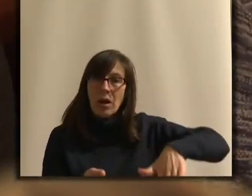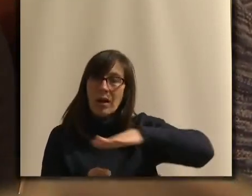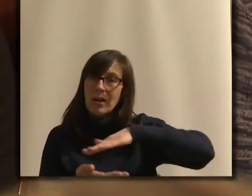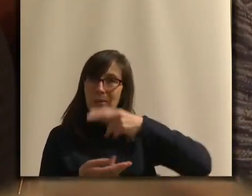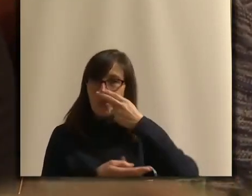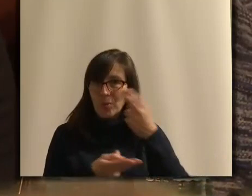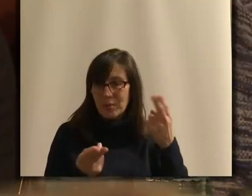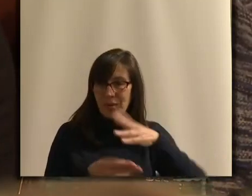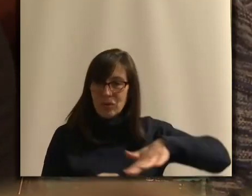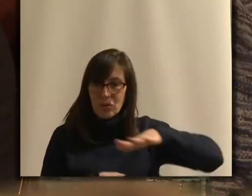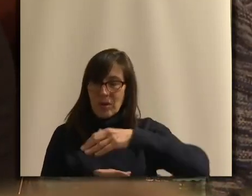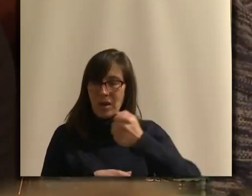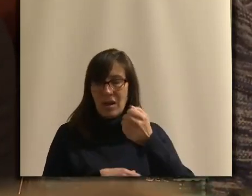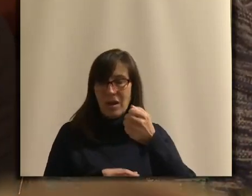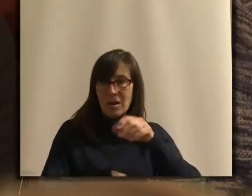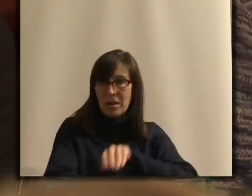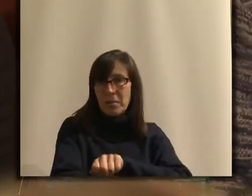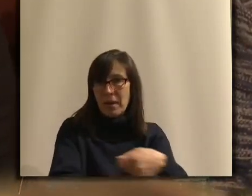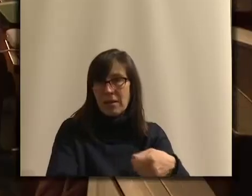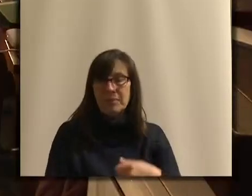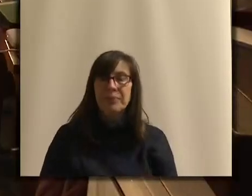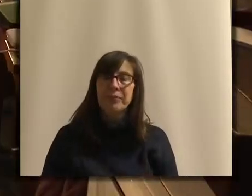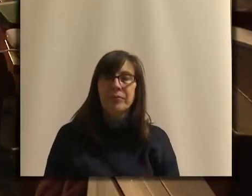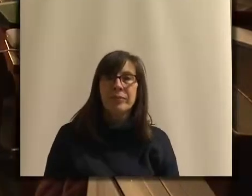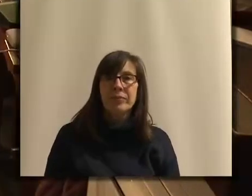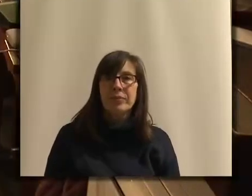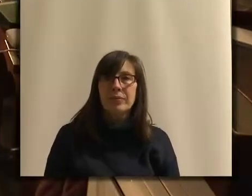zona de les Adoberies. Moltes gràcies.